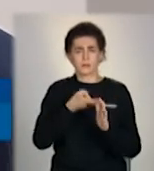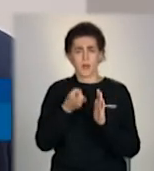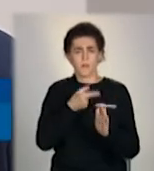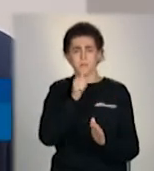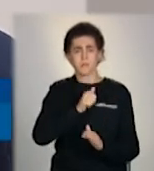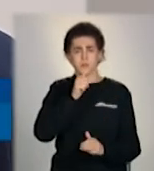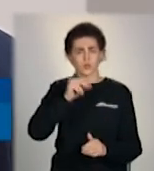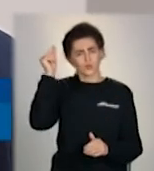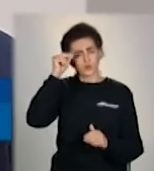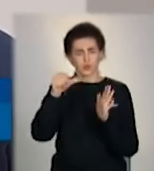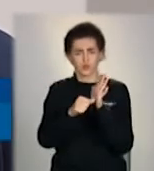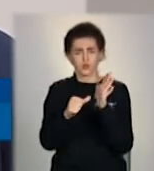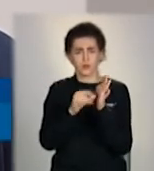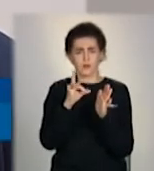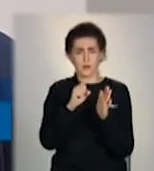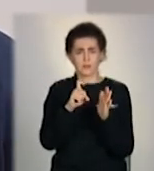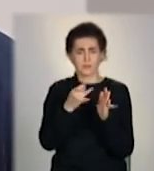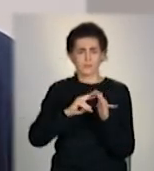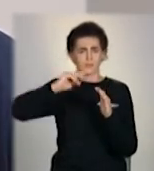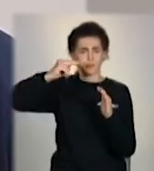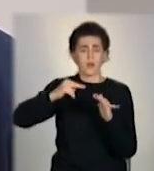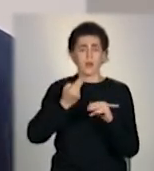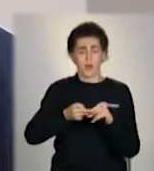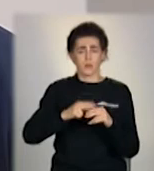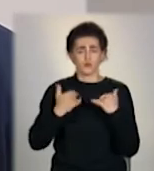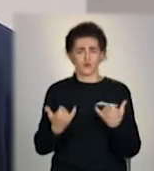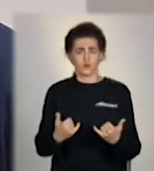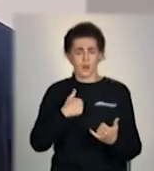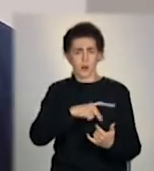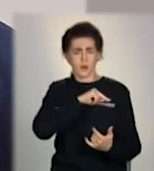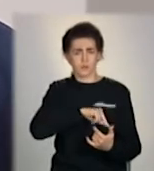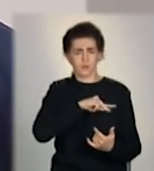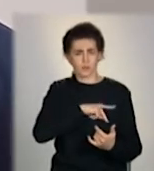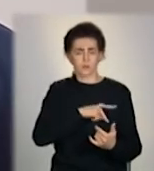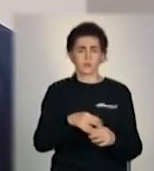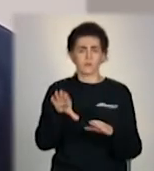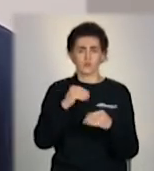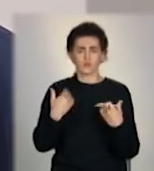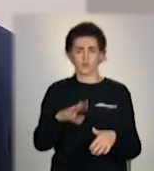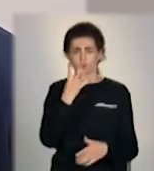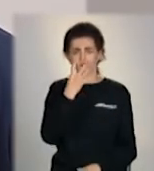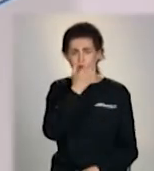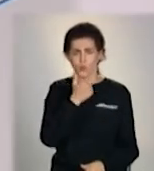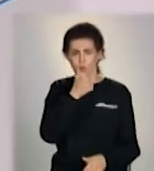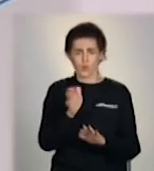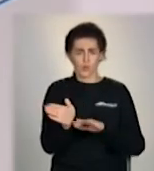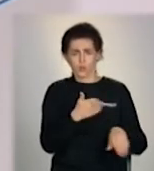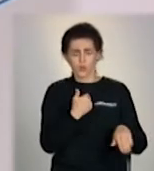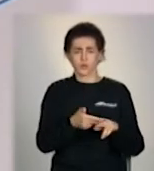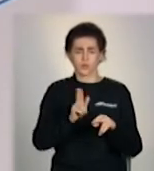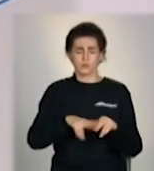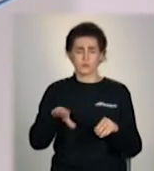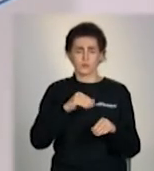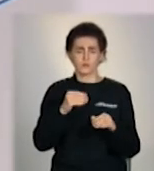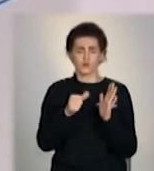на обучение на 6-й разряд. Прошел обучение на 6-й разряд, сейчас работаю спустя 4 года по 6-му разряду. Я управляю, грубо